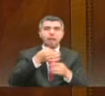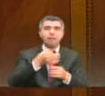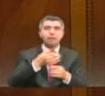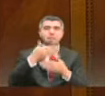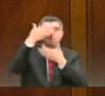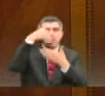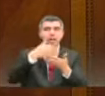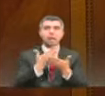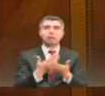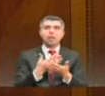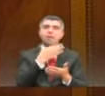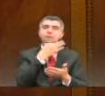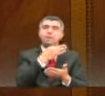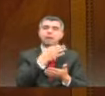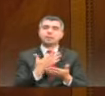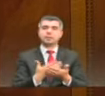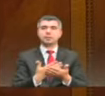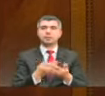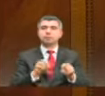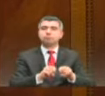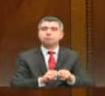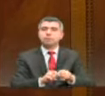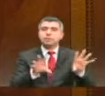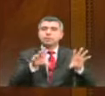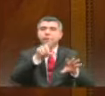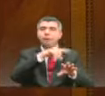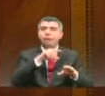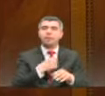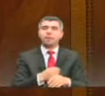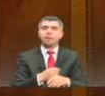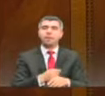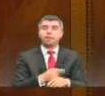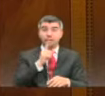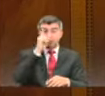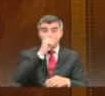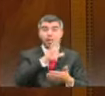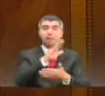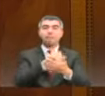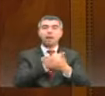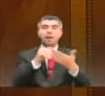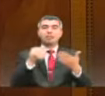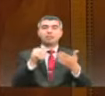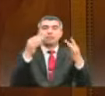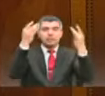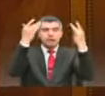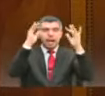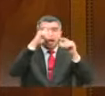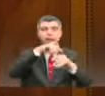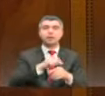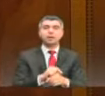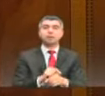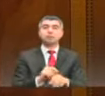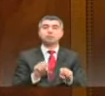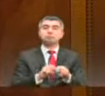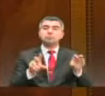الولوج إليها وتعزيز الإشعاع الثقافي عبر إرساء استراتيجية ثقافية وطنية